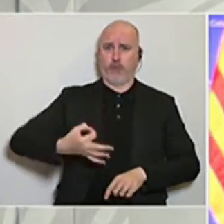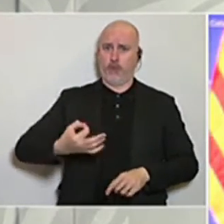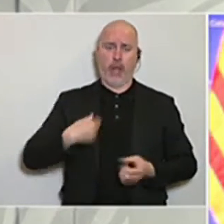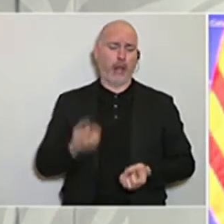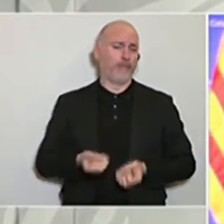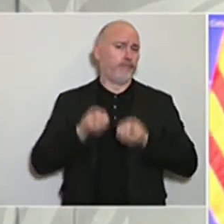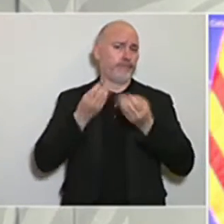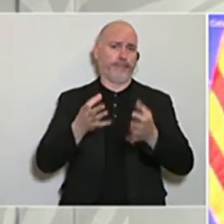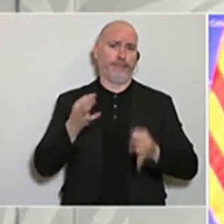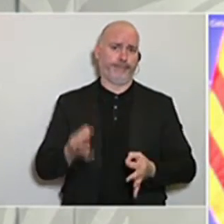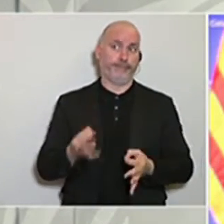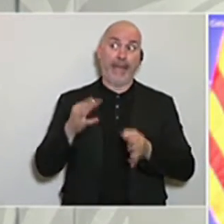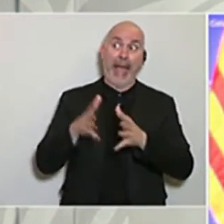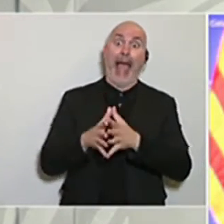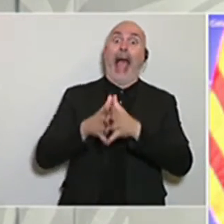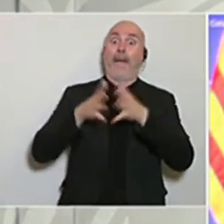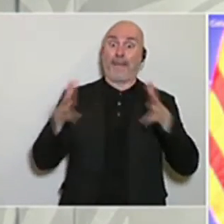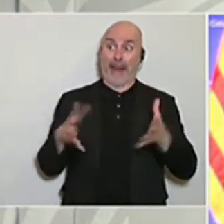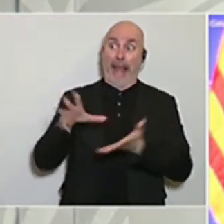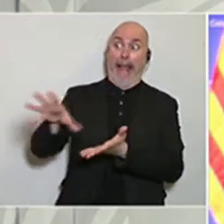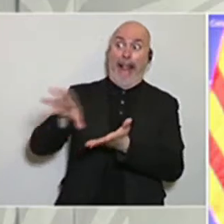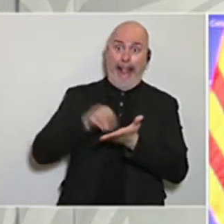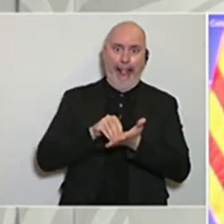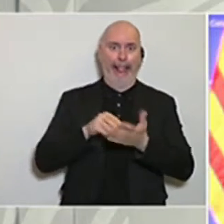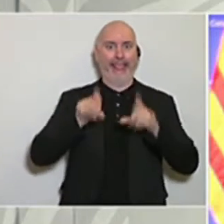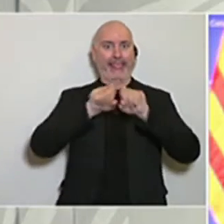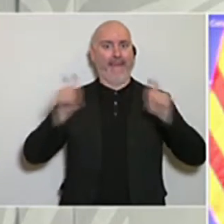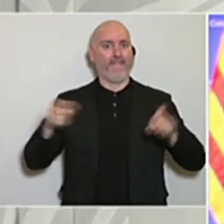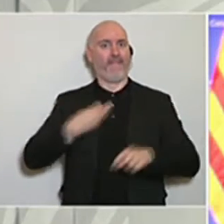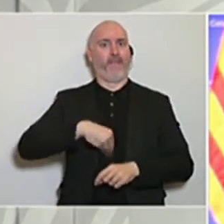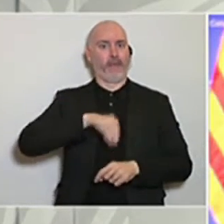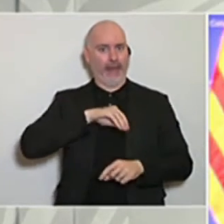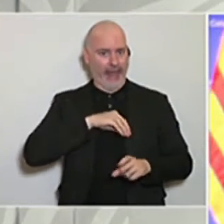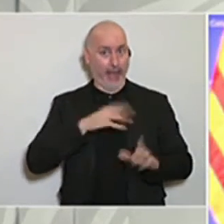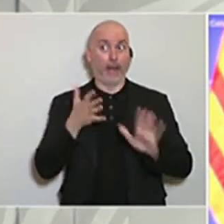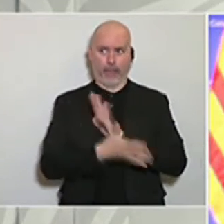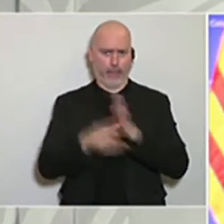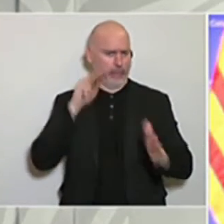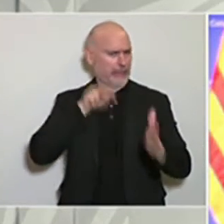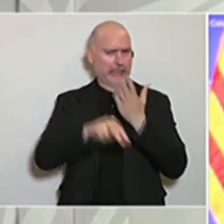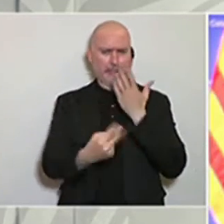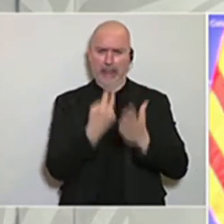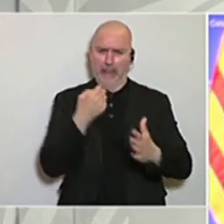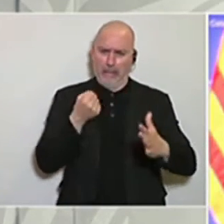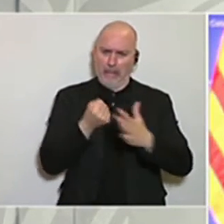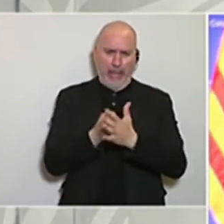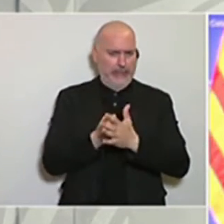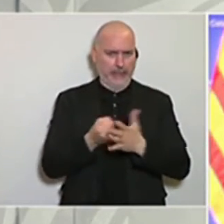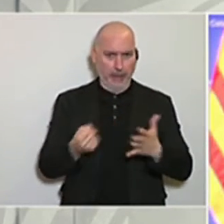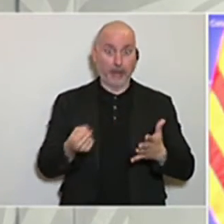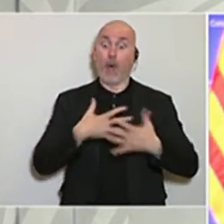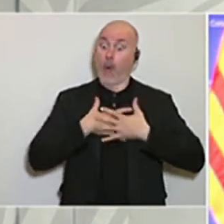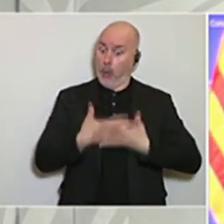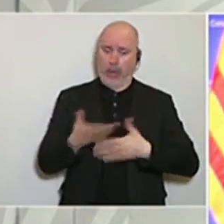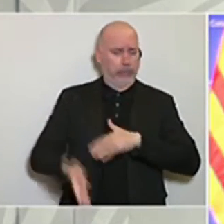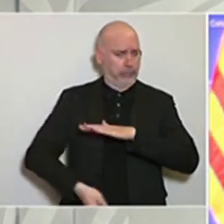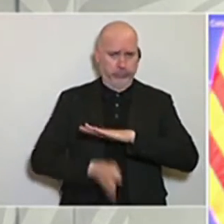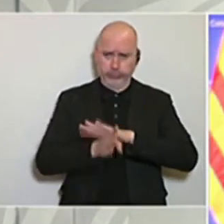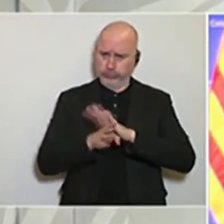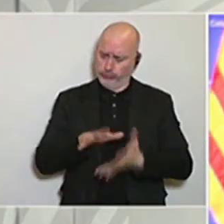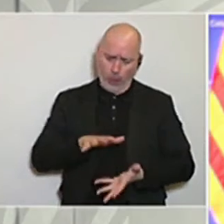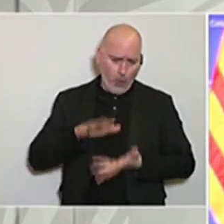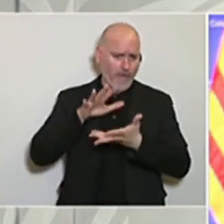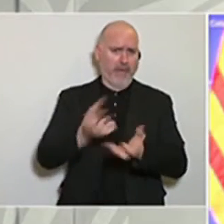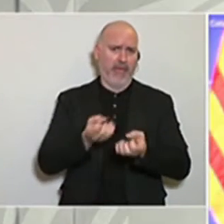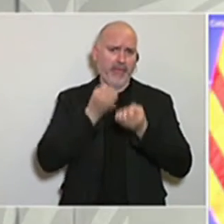se'ns demanava amb les dades de les funeràries, amb la voluntat de la màxima transparència, i amb aquesta voluntat seguirem oferint les dades des del